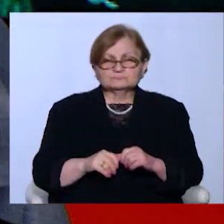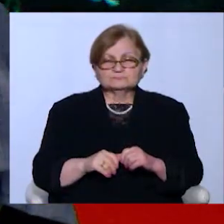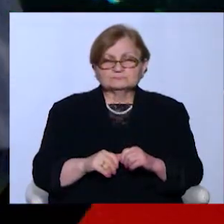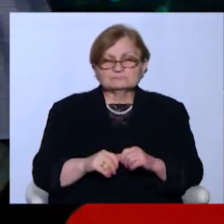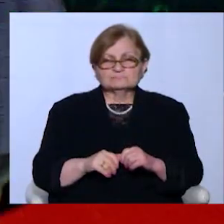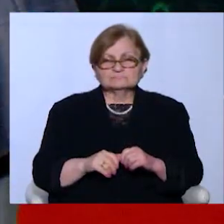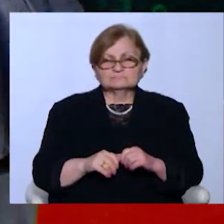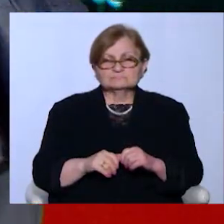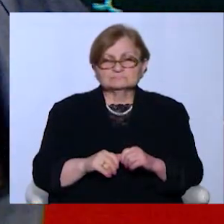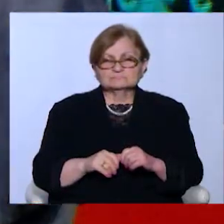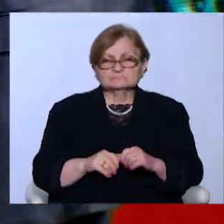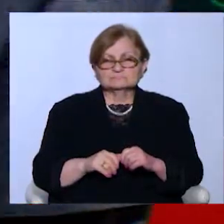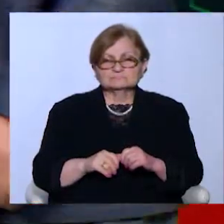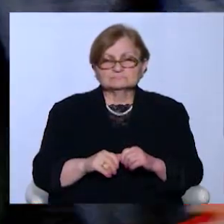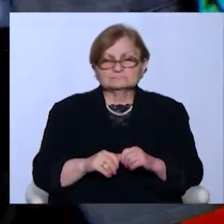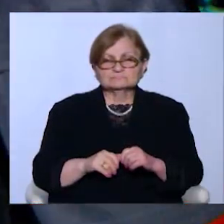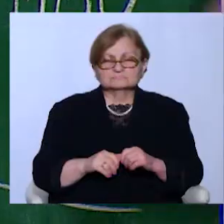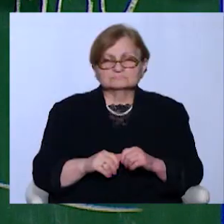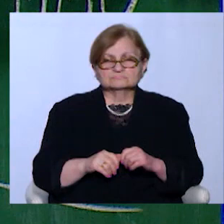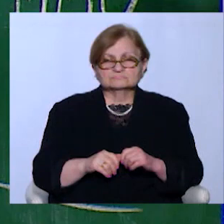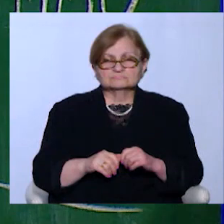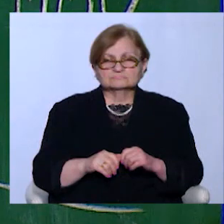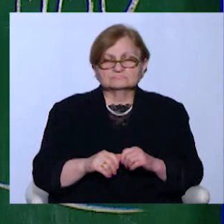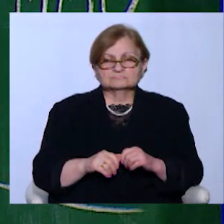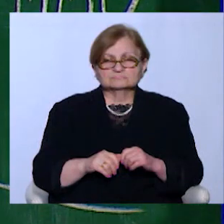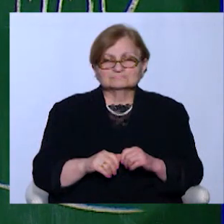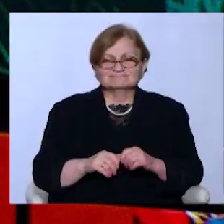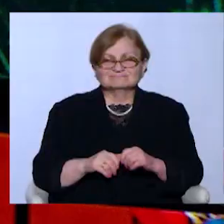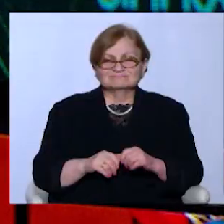ოდნავ ნაკლებს, მაგრამ ნუ ალბათ მაპატიებთ რამდენიმე, როცა საუბარია